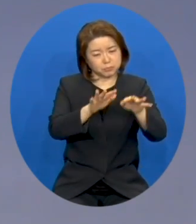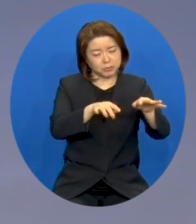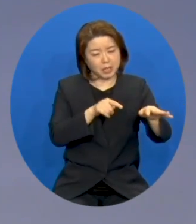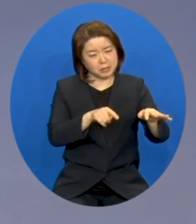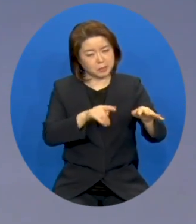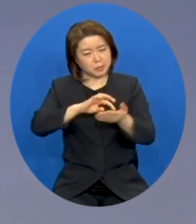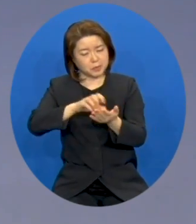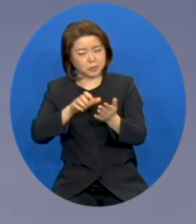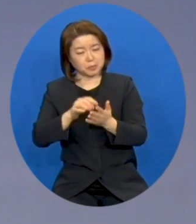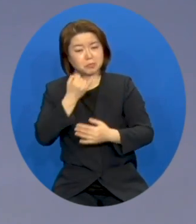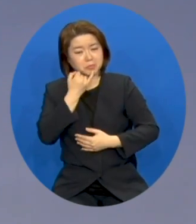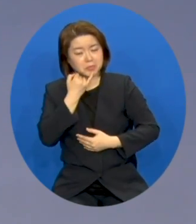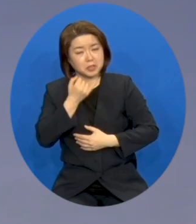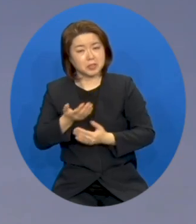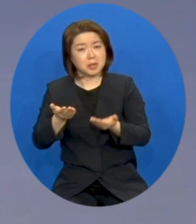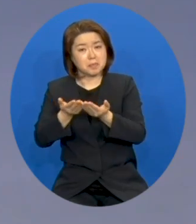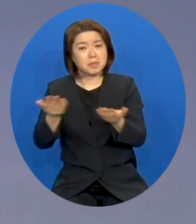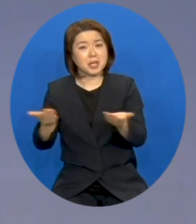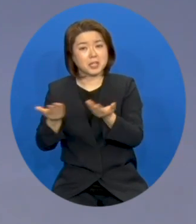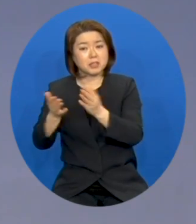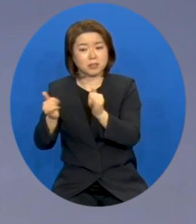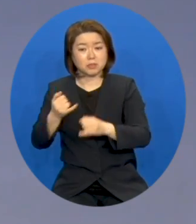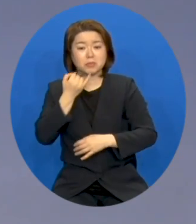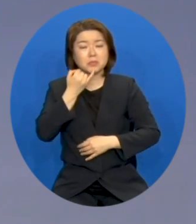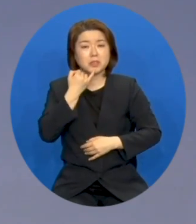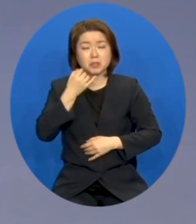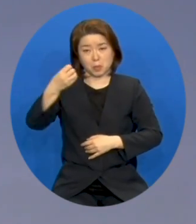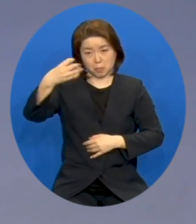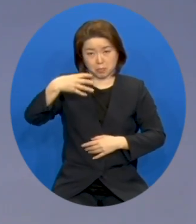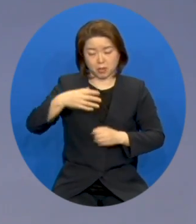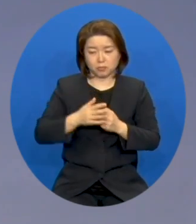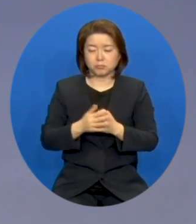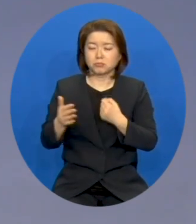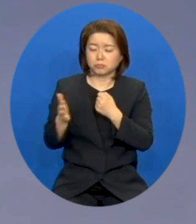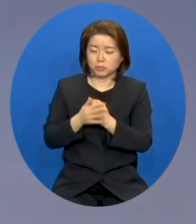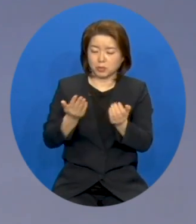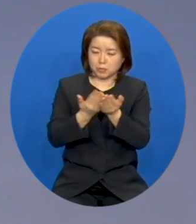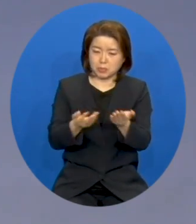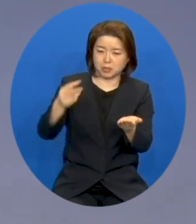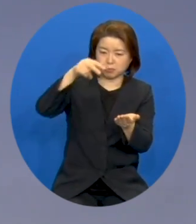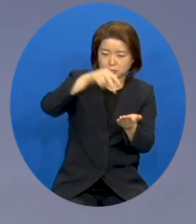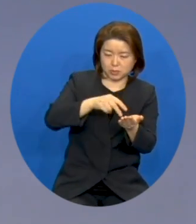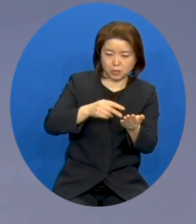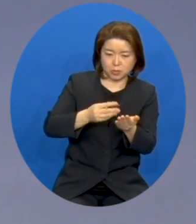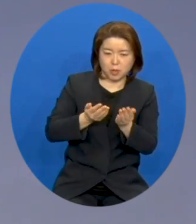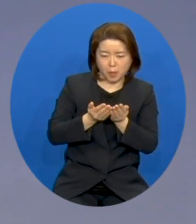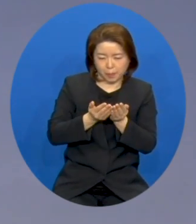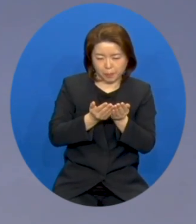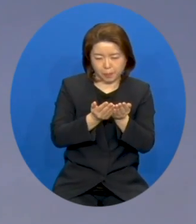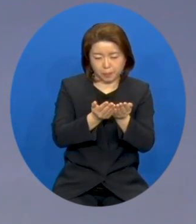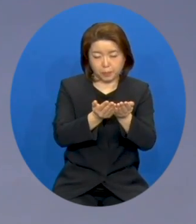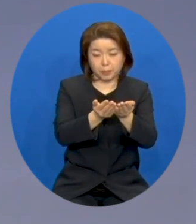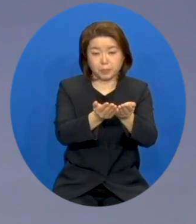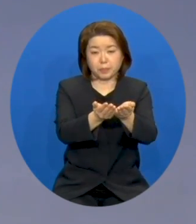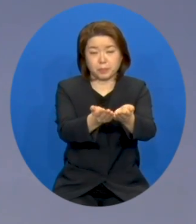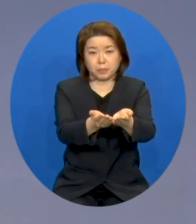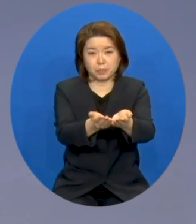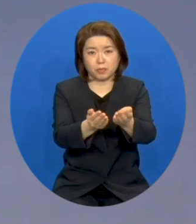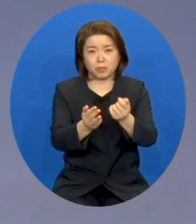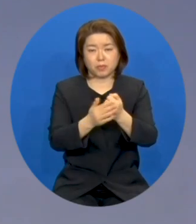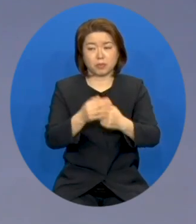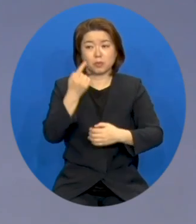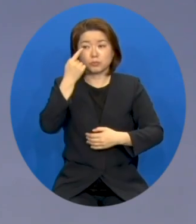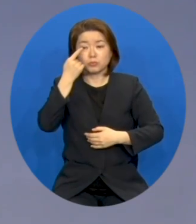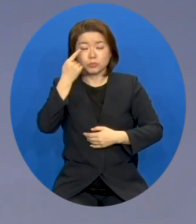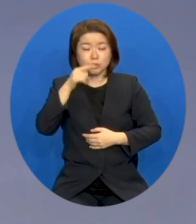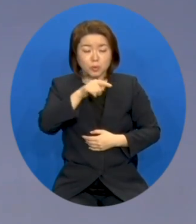그 선원들도 다 괜찮다 그래서 우리가 배를 타고 갈릴리 호수로 쭉 깊이 들어갔습니다. 그런데 눈으로 보는